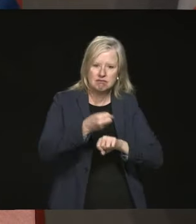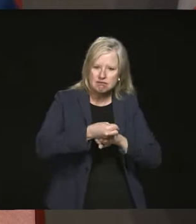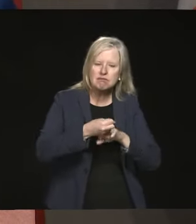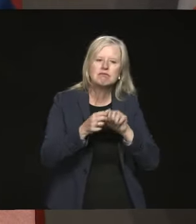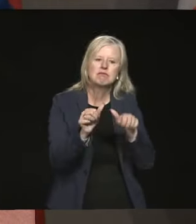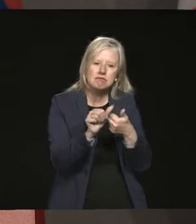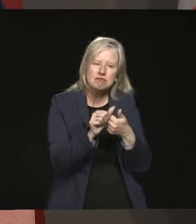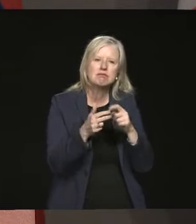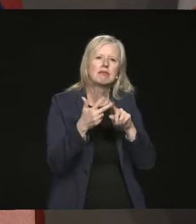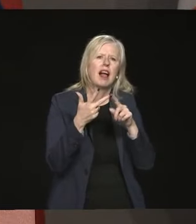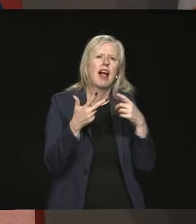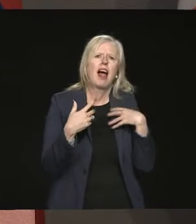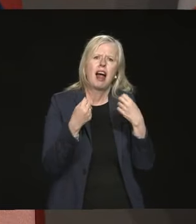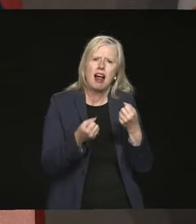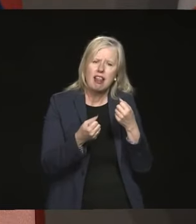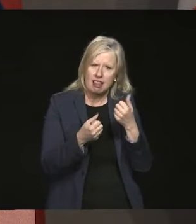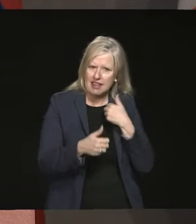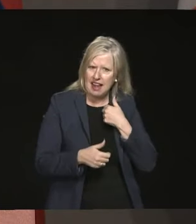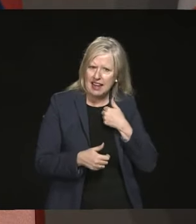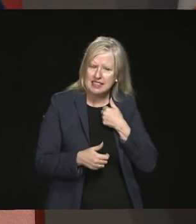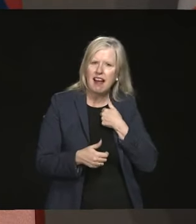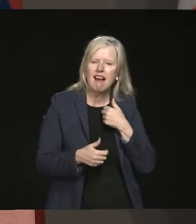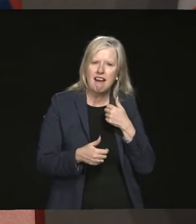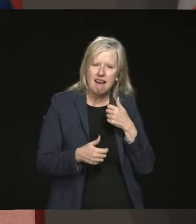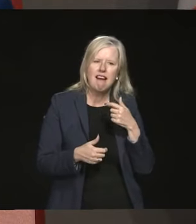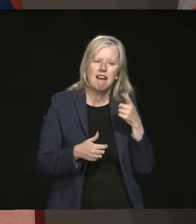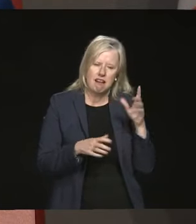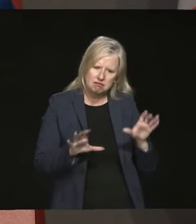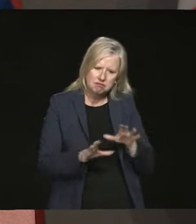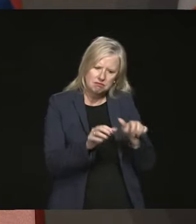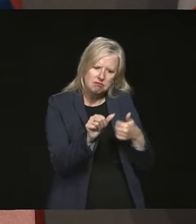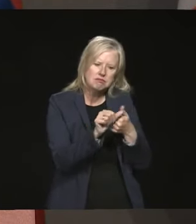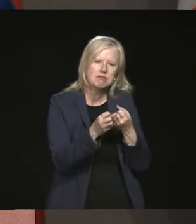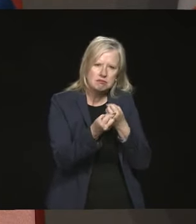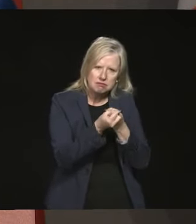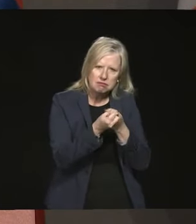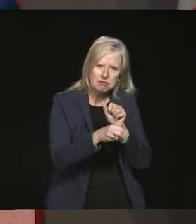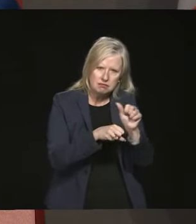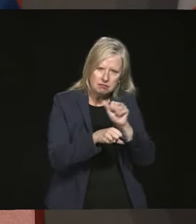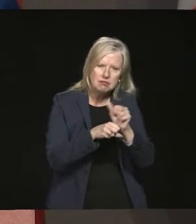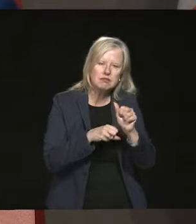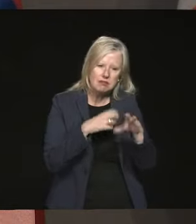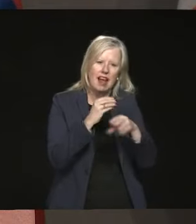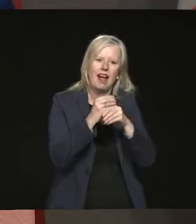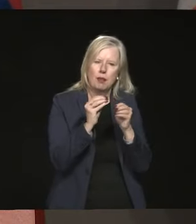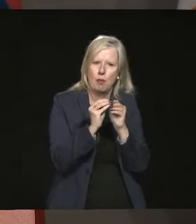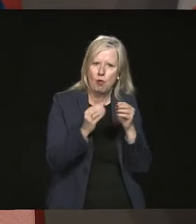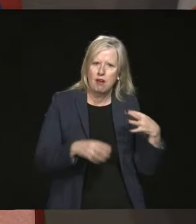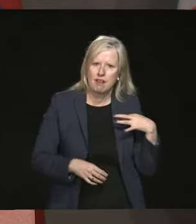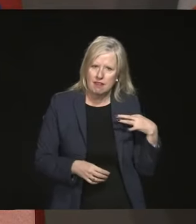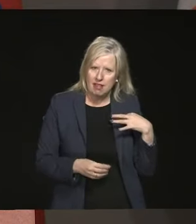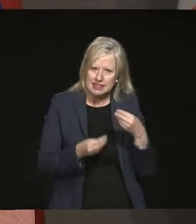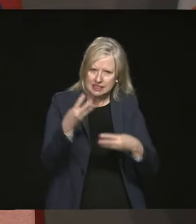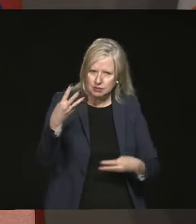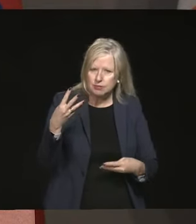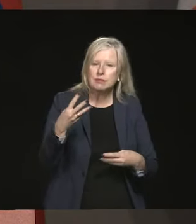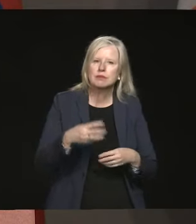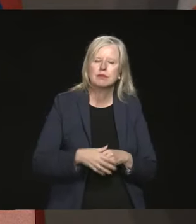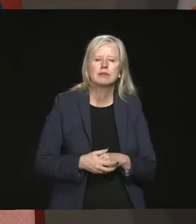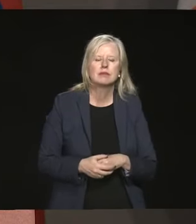liste de bénévoles que le Québec est en train de développer, ajouter à cette liste de bénévoles une liste que Santé Canada a